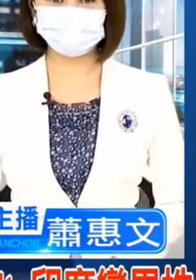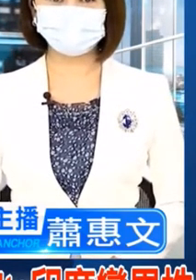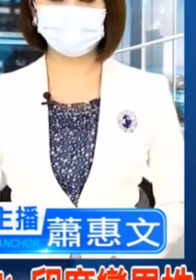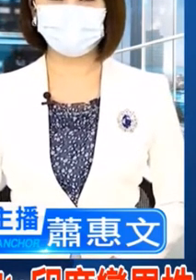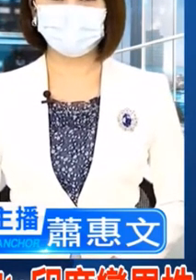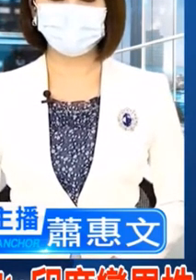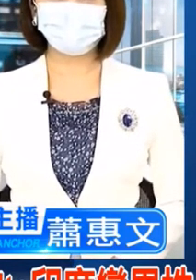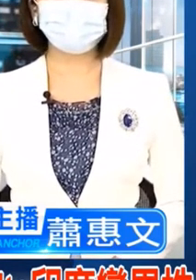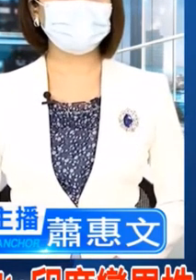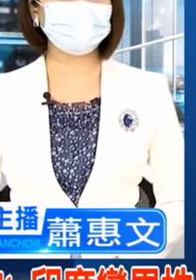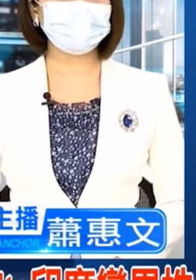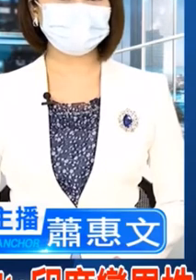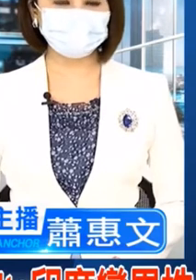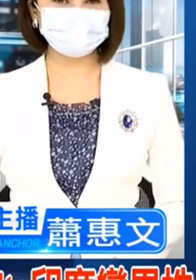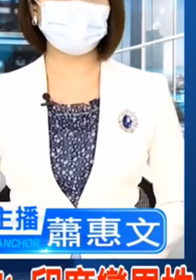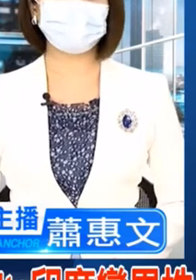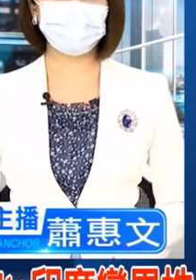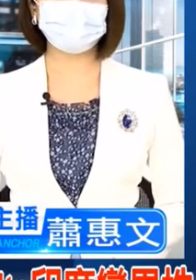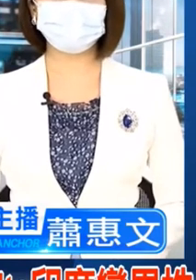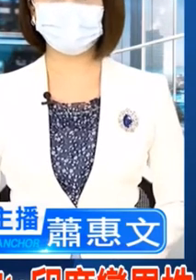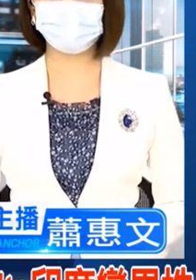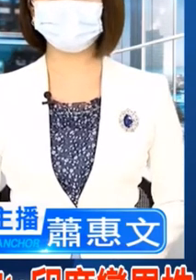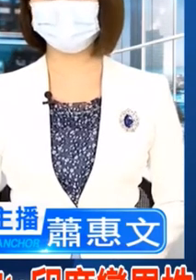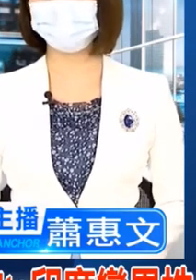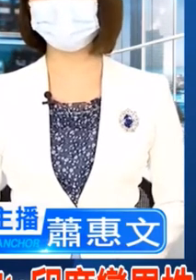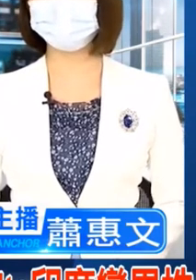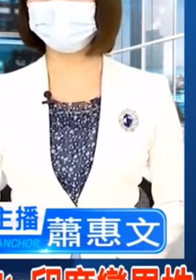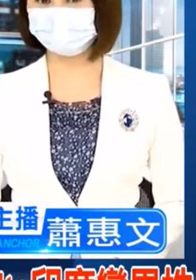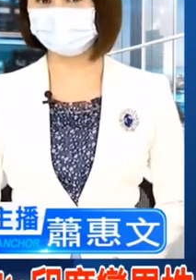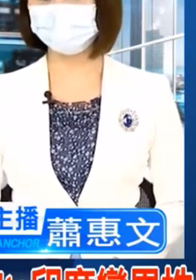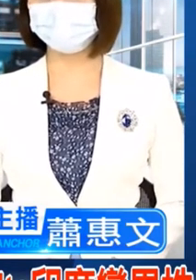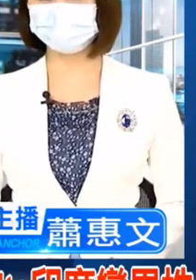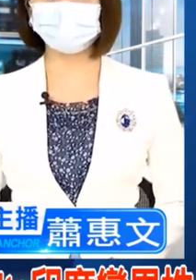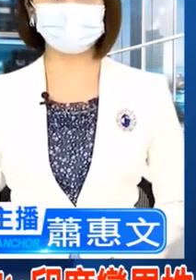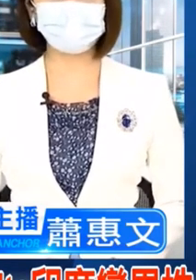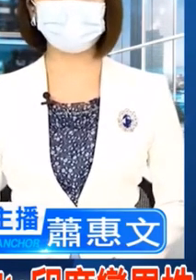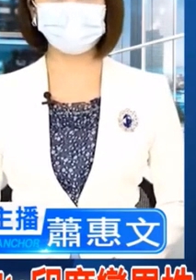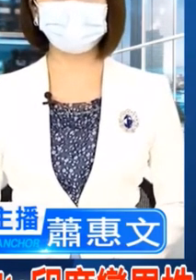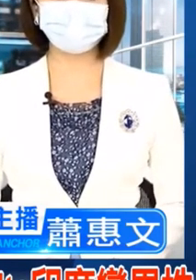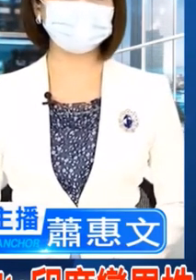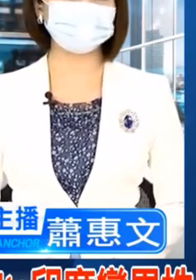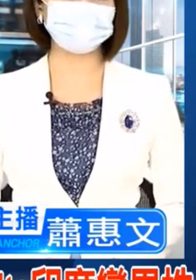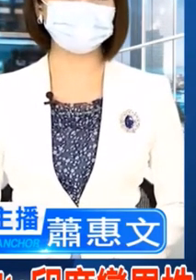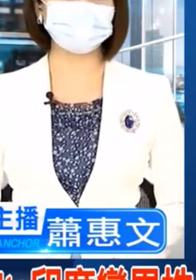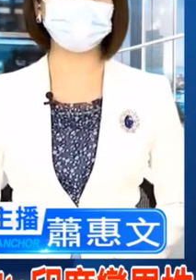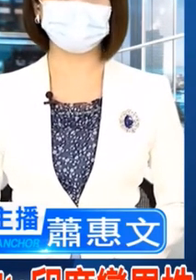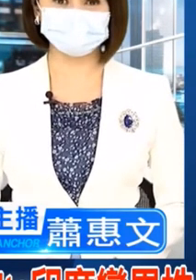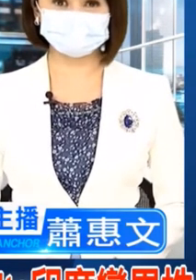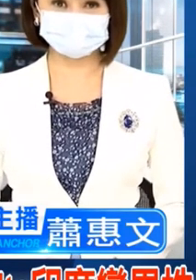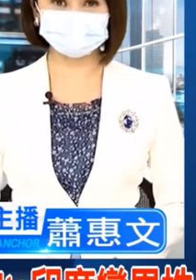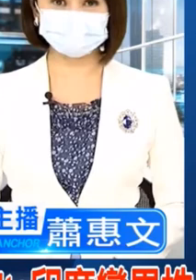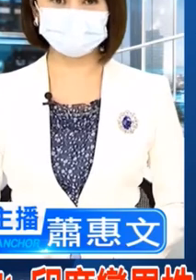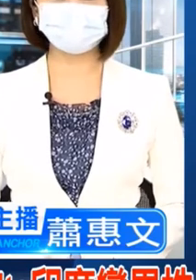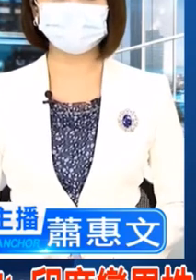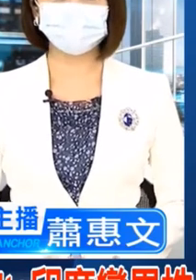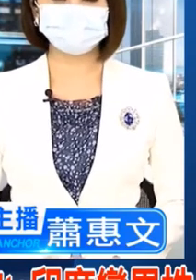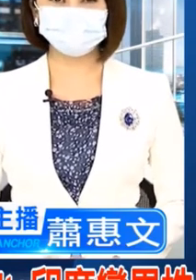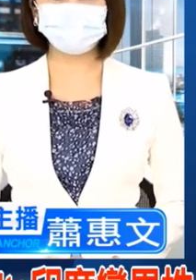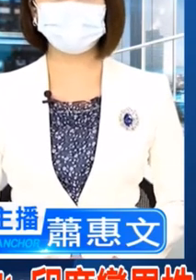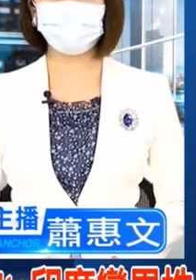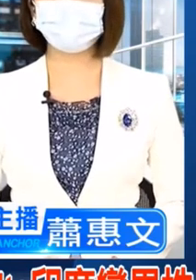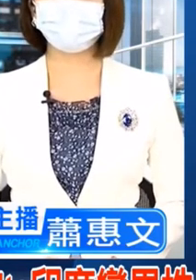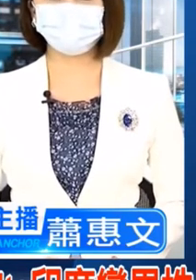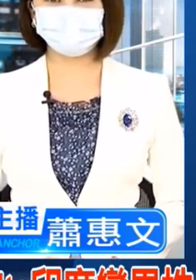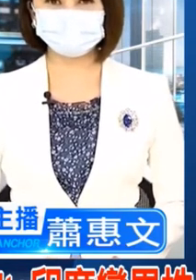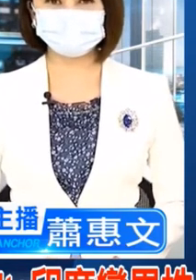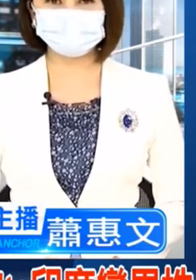中他强调，被列为重点高风险国家入境的旅客，现在一律入住集中检疫所14天，检